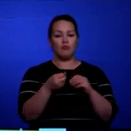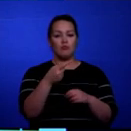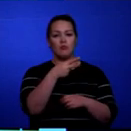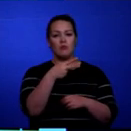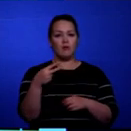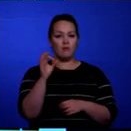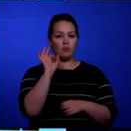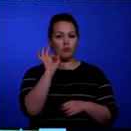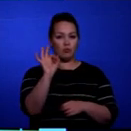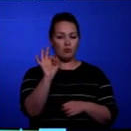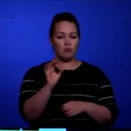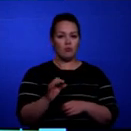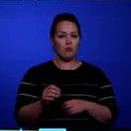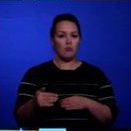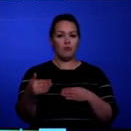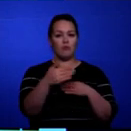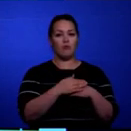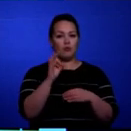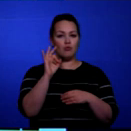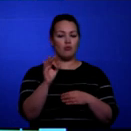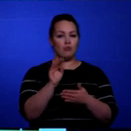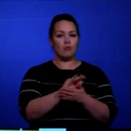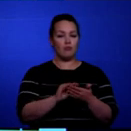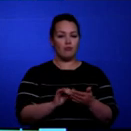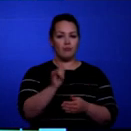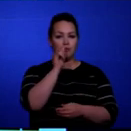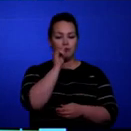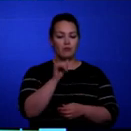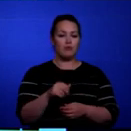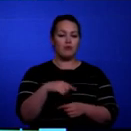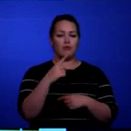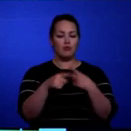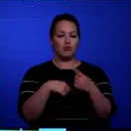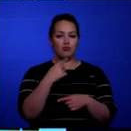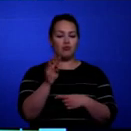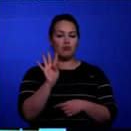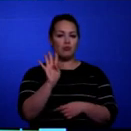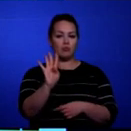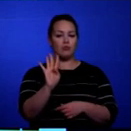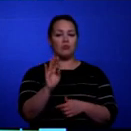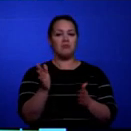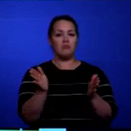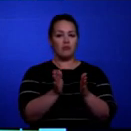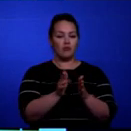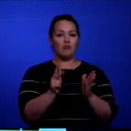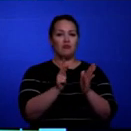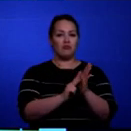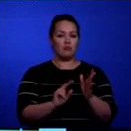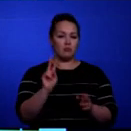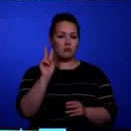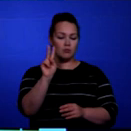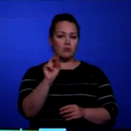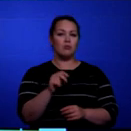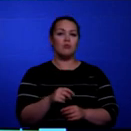но 0 мы впереди не пишем берем следующий разряд 4 но 4 меньше 82